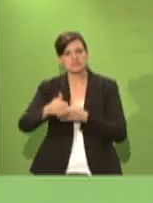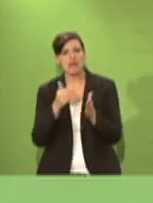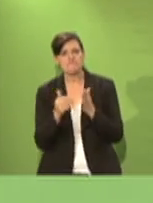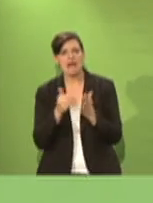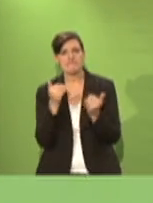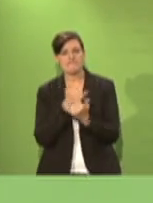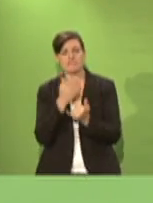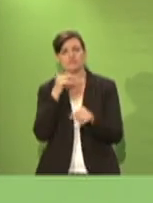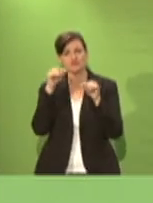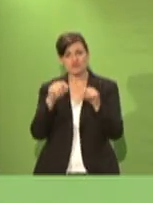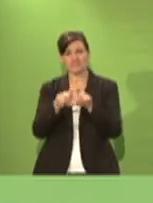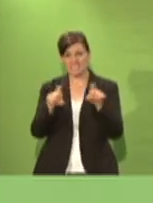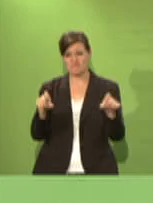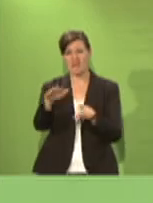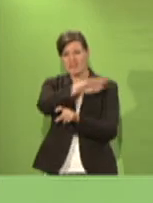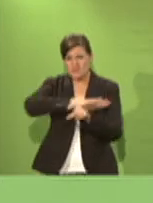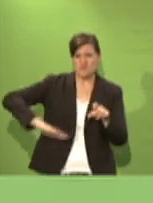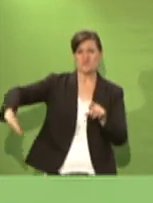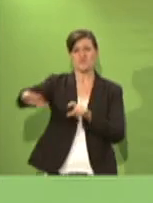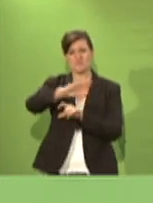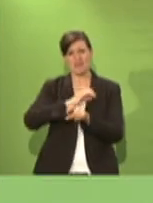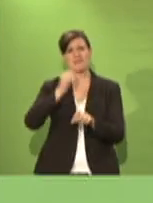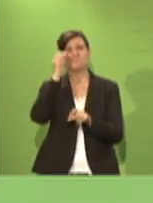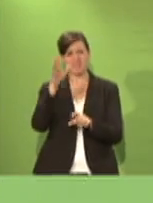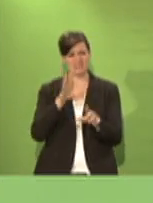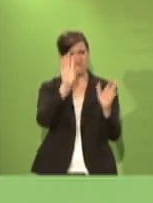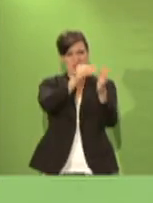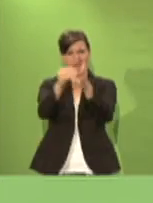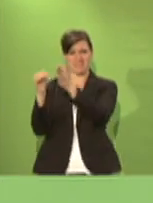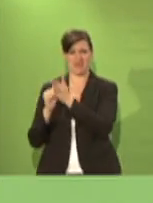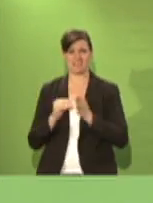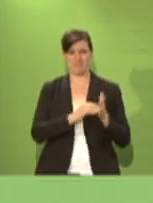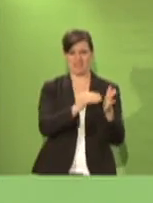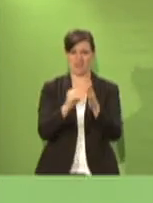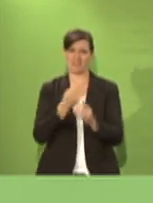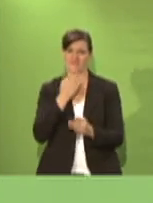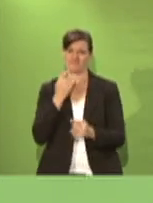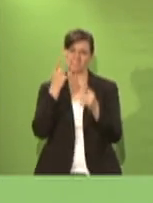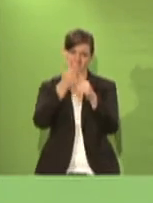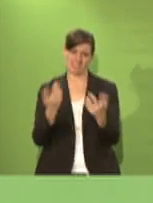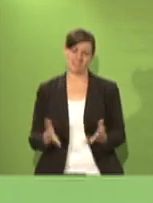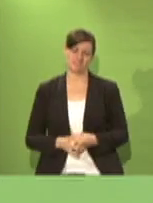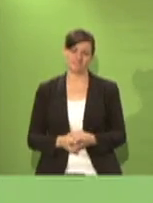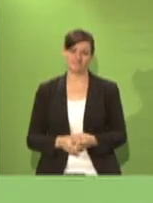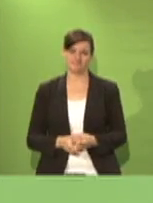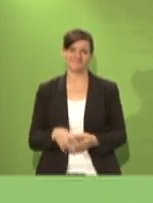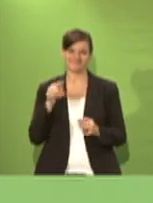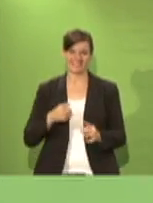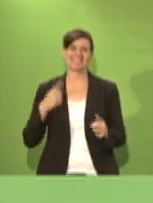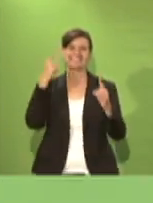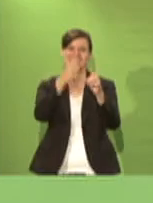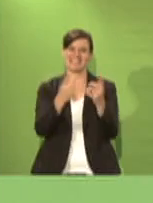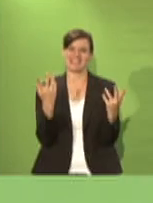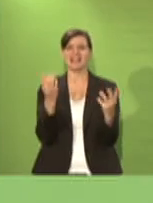Thema flächendeckend in die Bildungslandschaft in NRW implementiert zu bekommen. Dieses Ziel ist ja